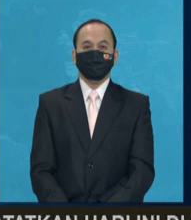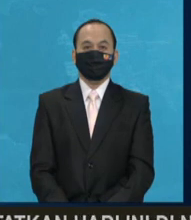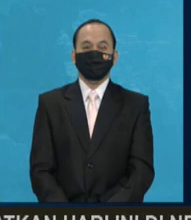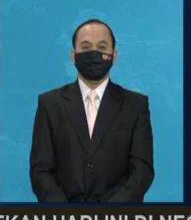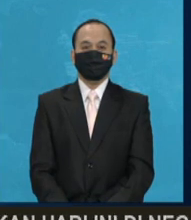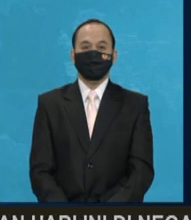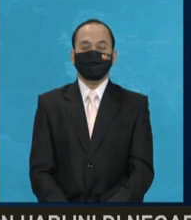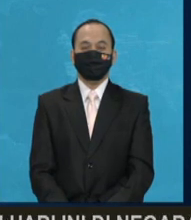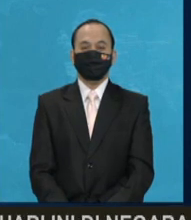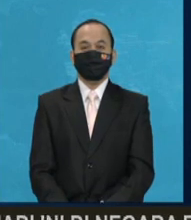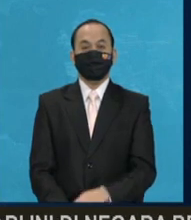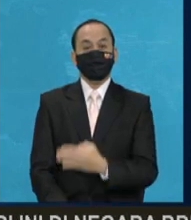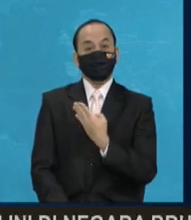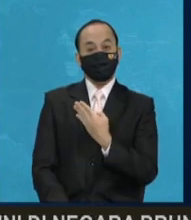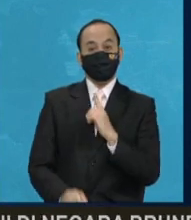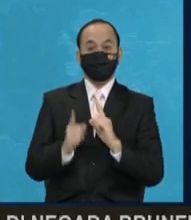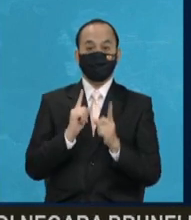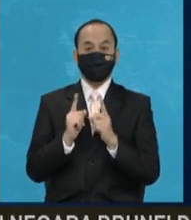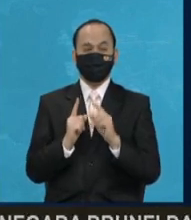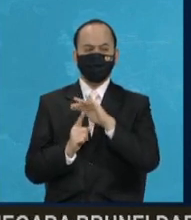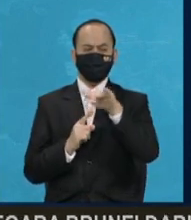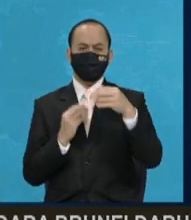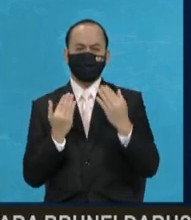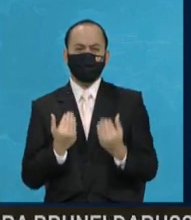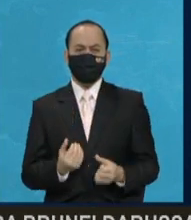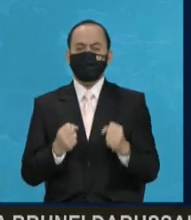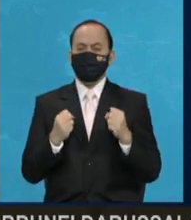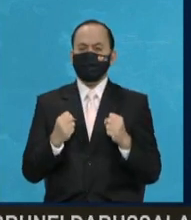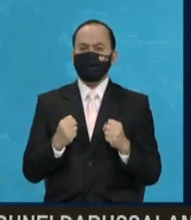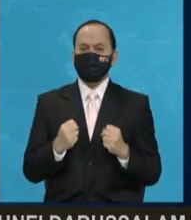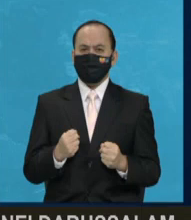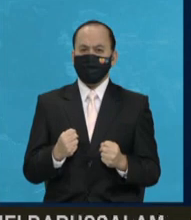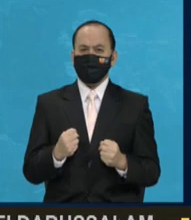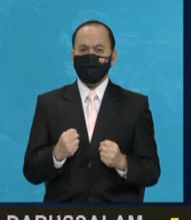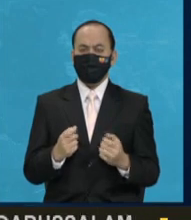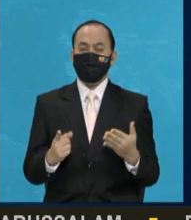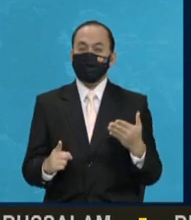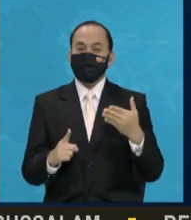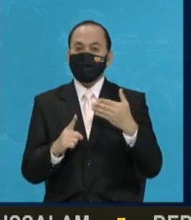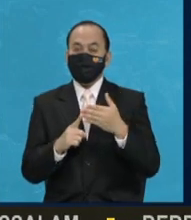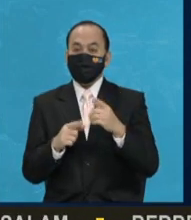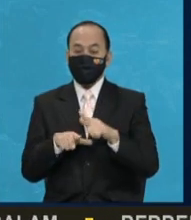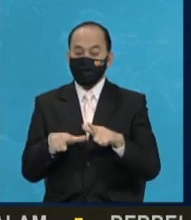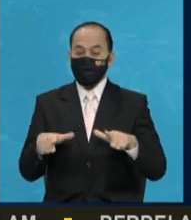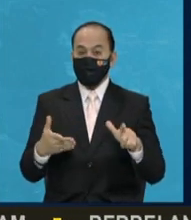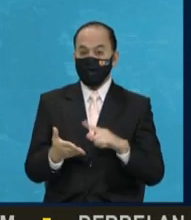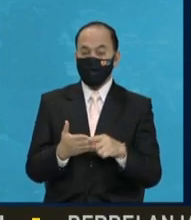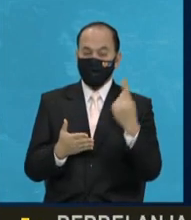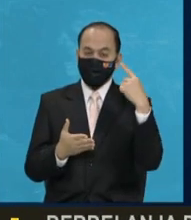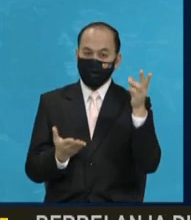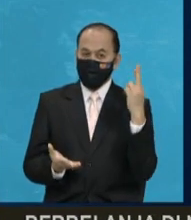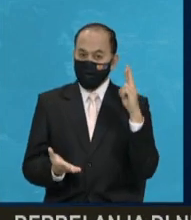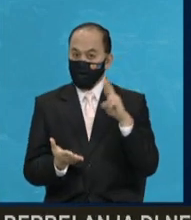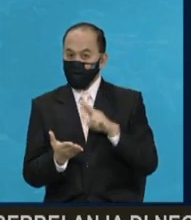orang ramai boleh saja pergi ke lingual disini untuk mendaftar